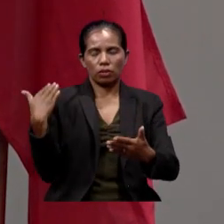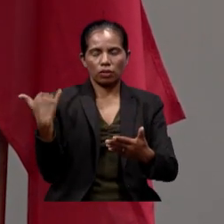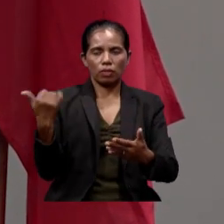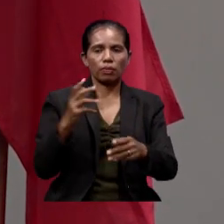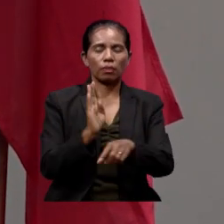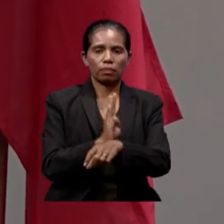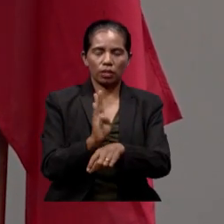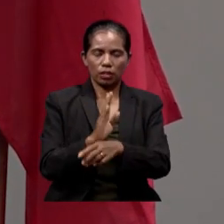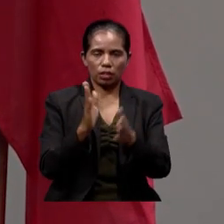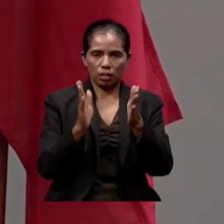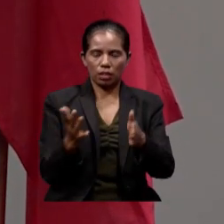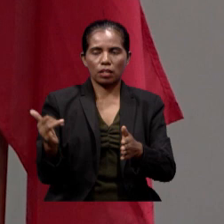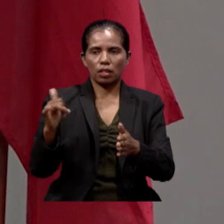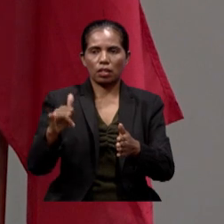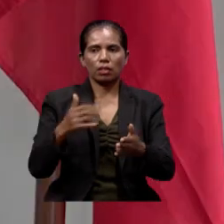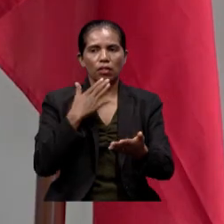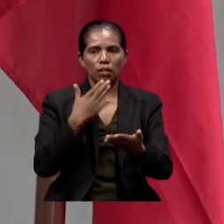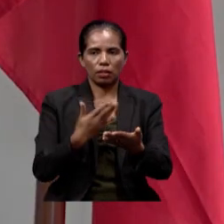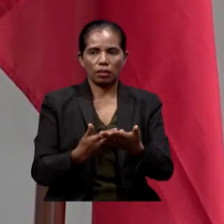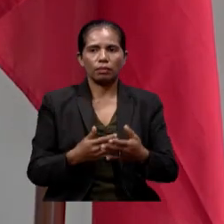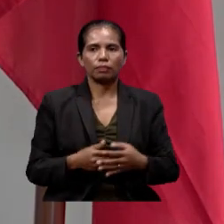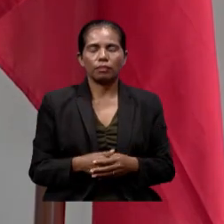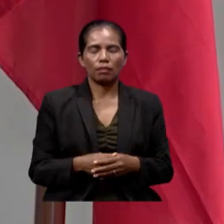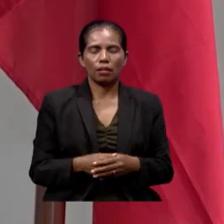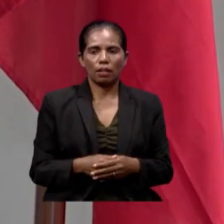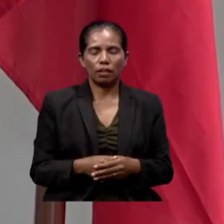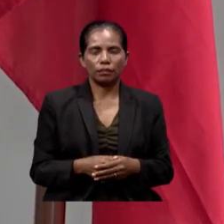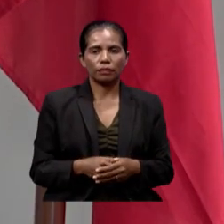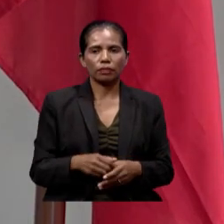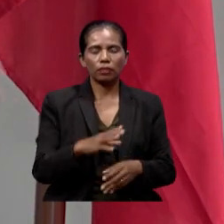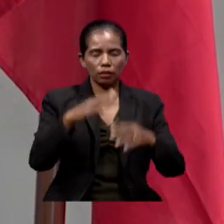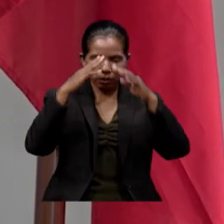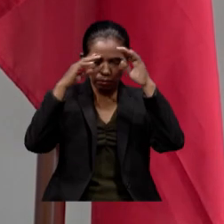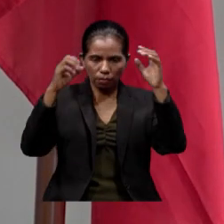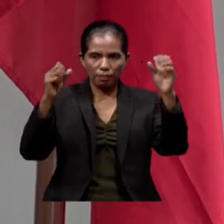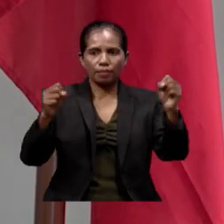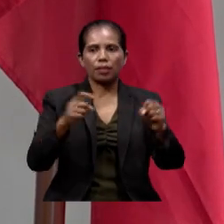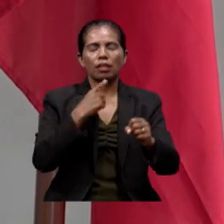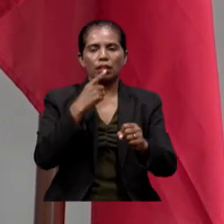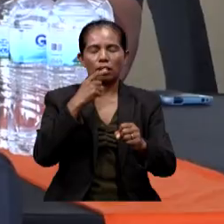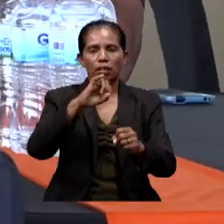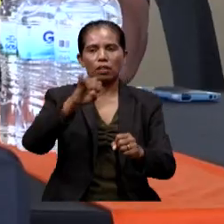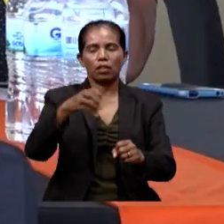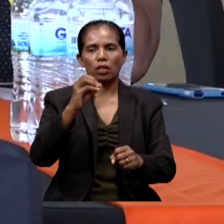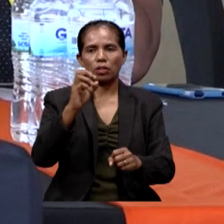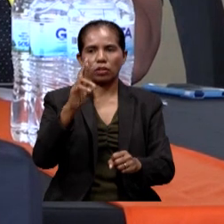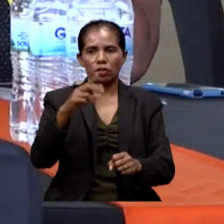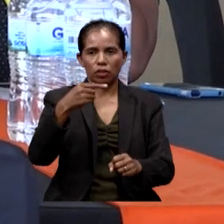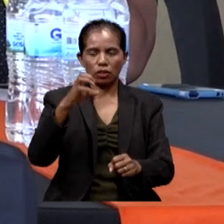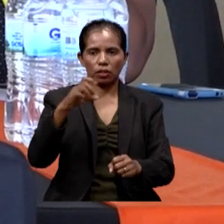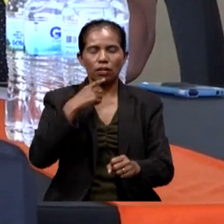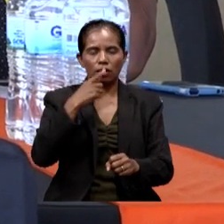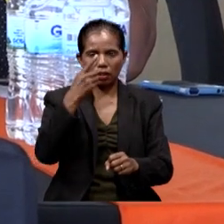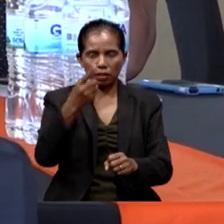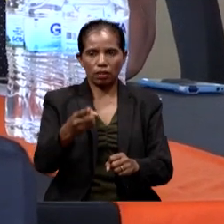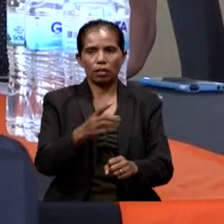ida religiente no inovatif. Fundador Anjet no presidente cessante Anjet Jorge Manuel de Araújo Serrano